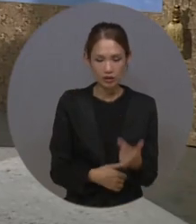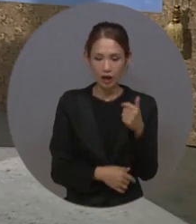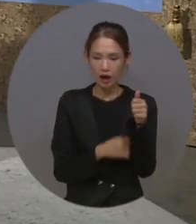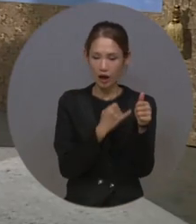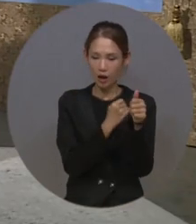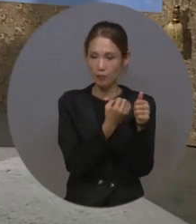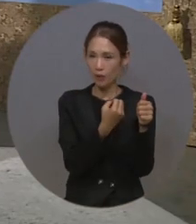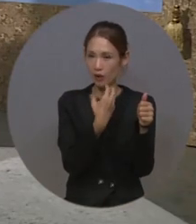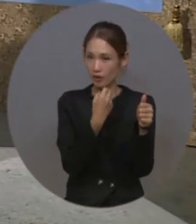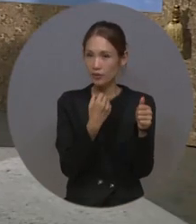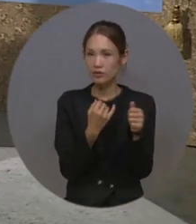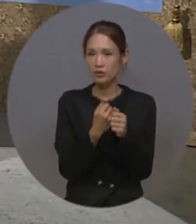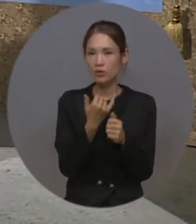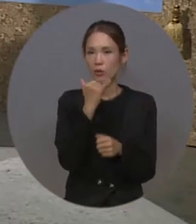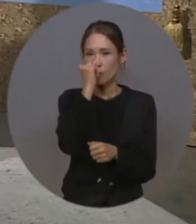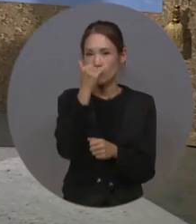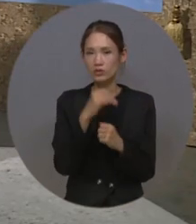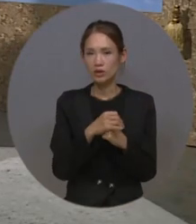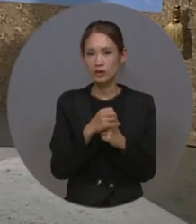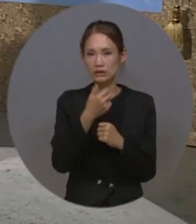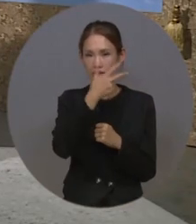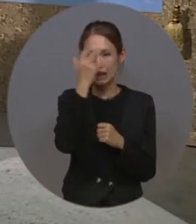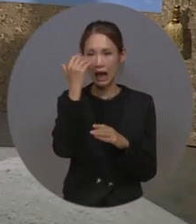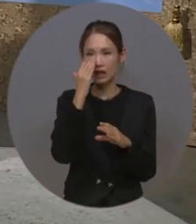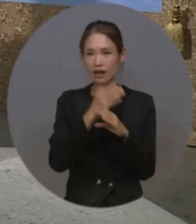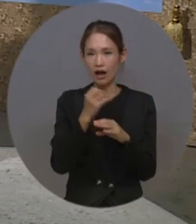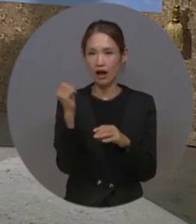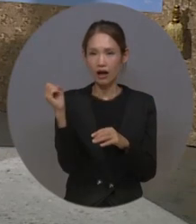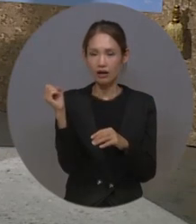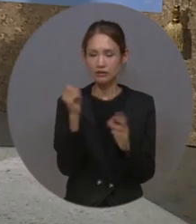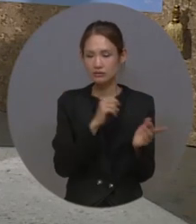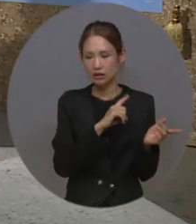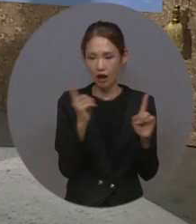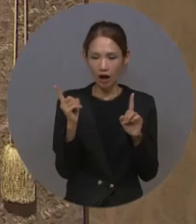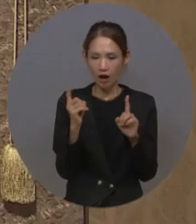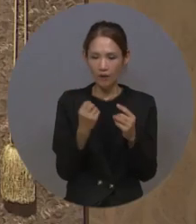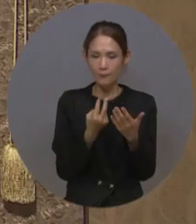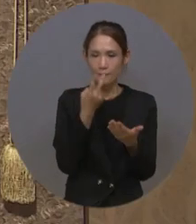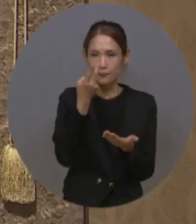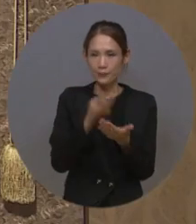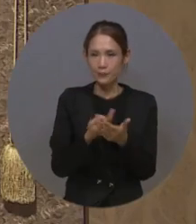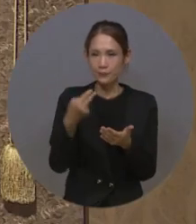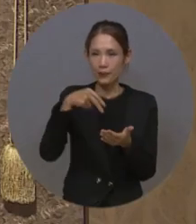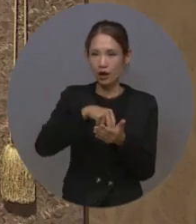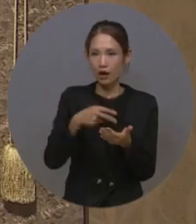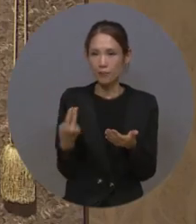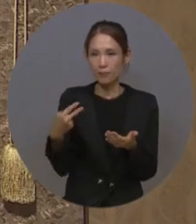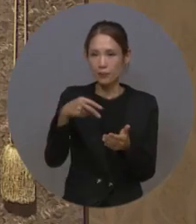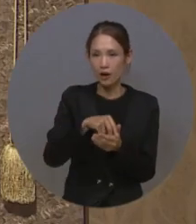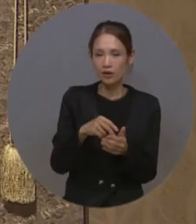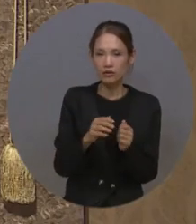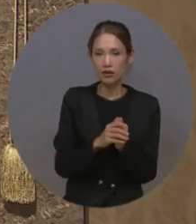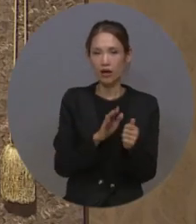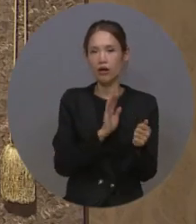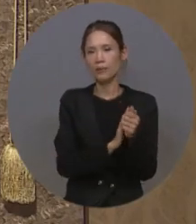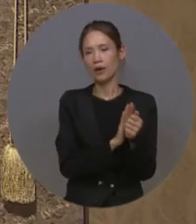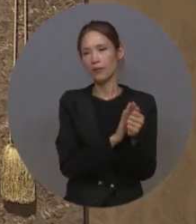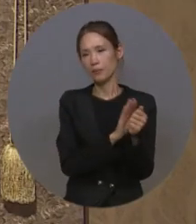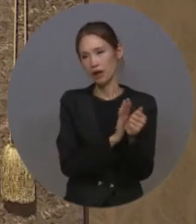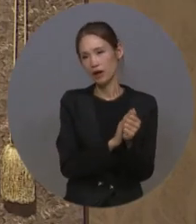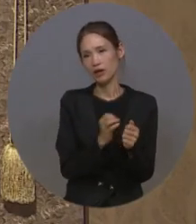많이 고뿐더러 자다가 벌떡벌떡 일어나신대요. 숨 막히는 그런 것 때문에. 그래서 자다가 몇 번씩 깨우고 그런다는